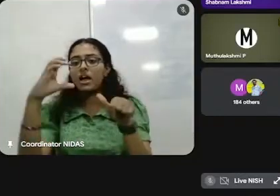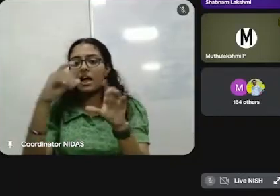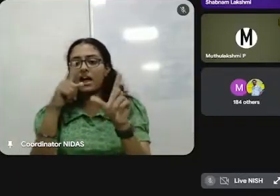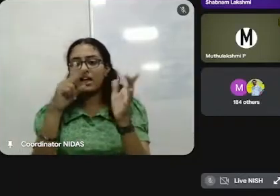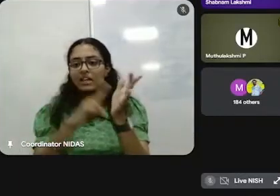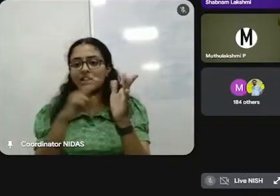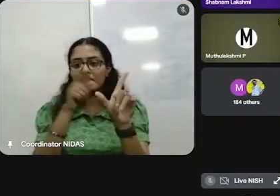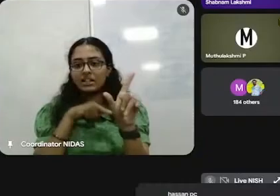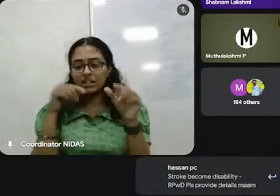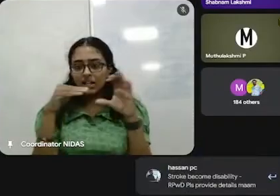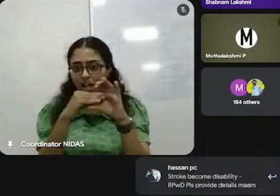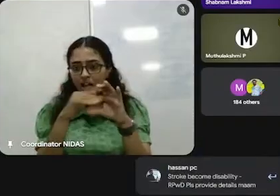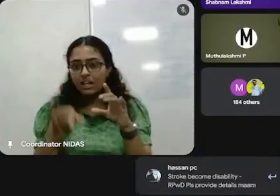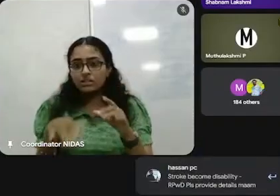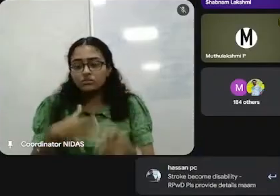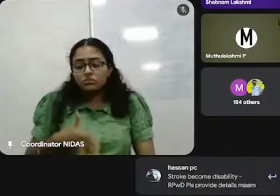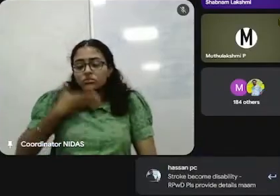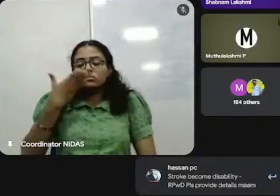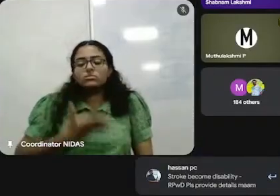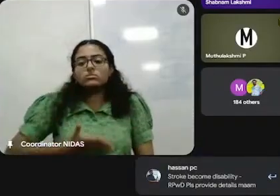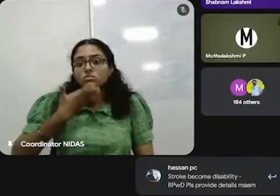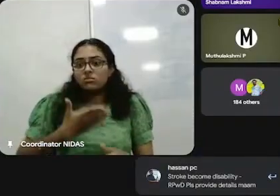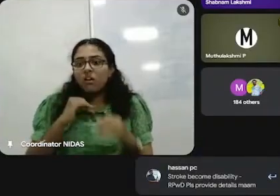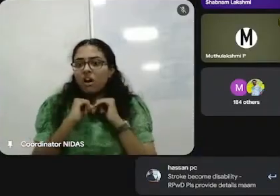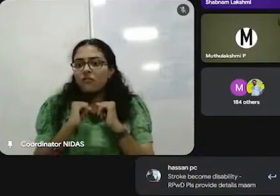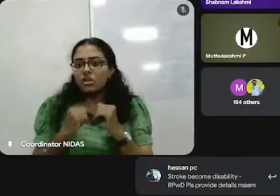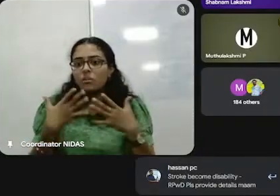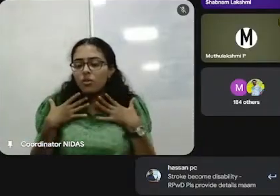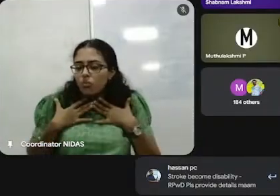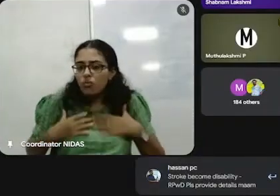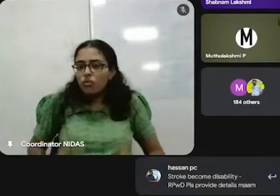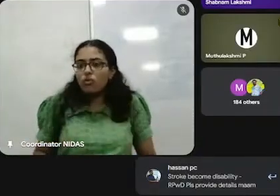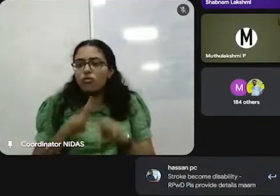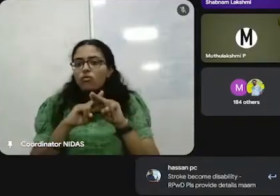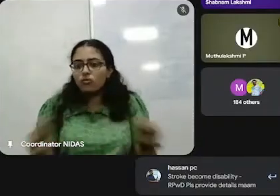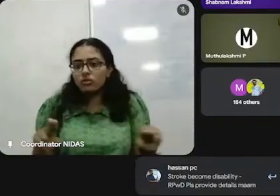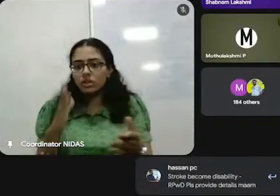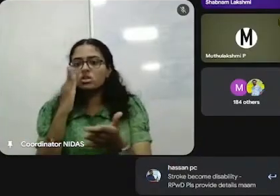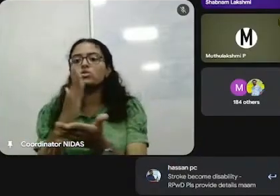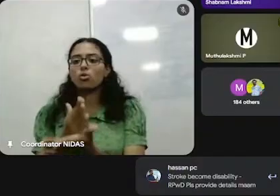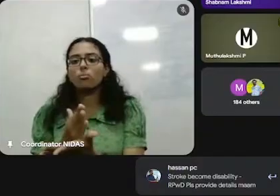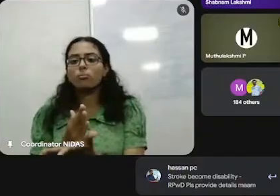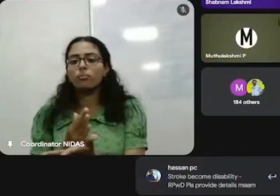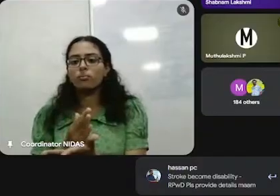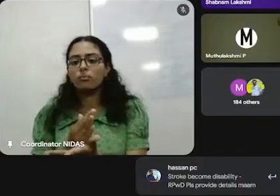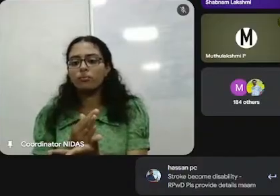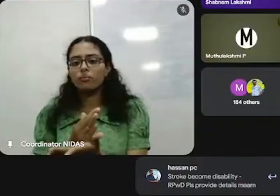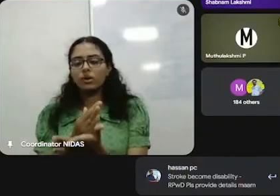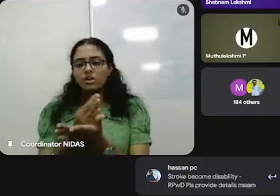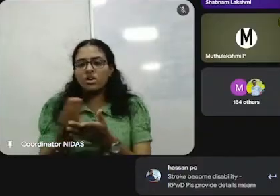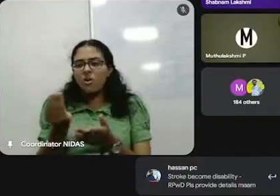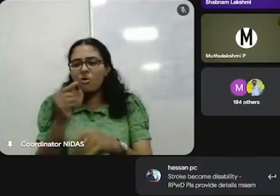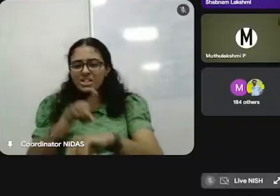നമുക്ക് ശ്വാസം കിട്ടാതെ വരുന്ന ഒരു അവസ്ഥയാണെങ്കിൽ നമ്മുടെ ബോഡി ഫങ്ഷൻസ് പെട്ടെന്ന് കുറച്ച് സമയത്തേക്ക് നമുക്ക്